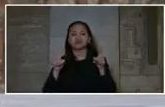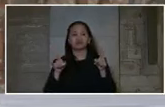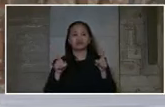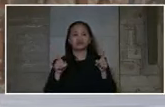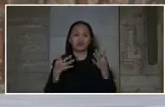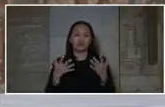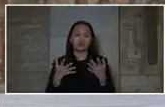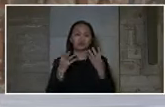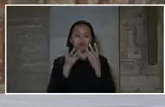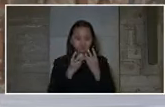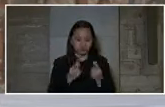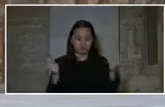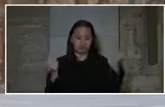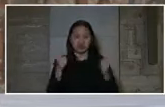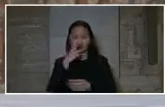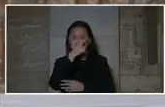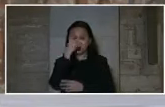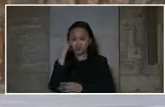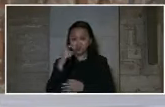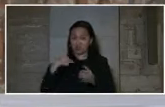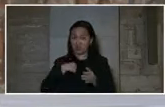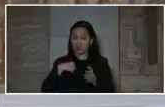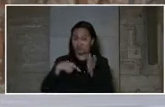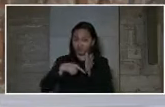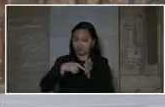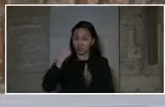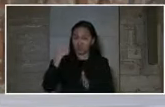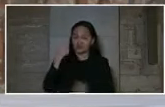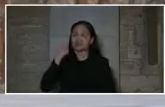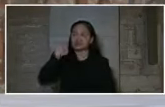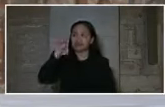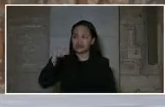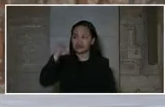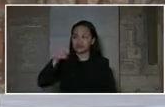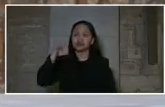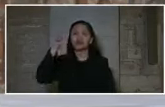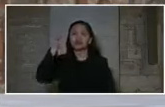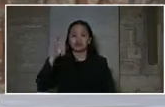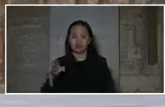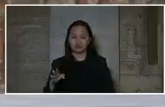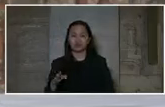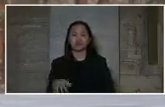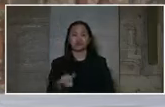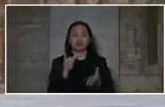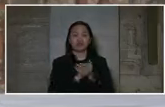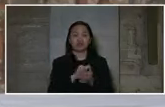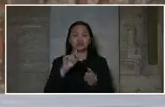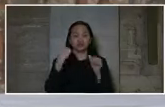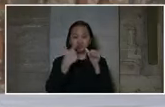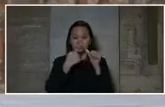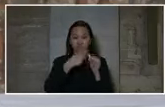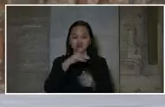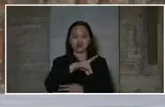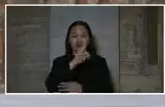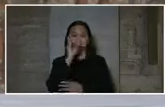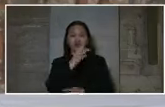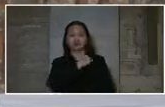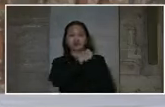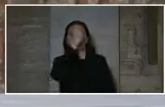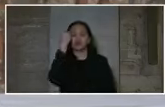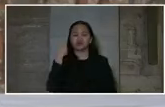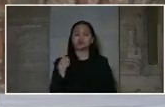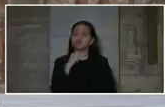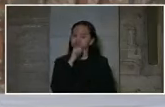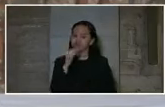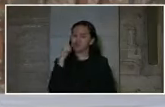sapagkat minsan ako'y umuo. So yun ang unang natuklasan ni Maria. Hindi lang pala